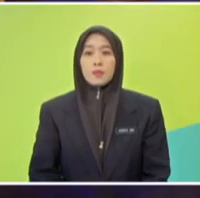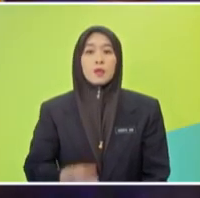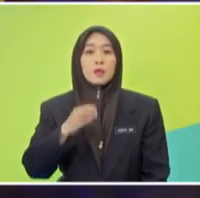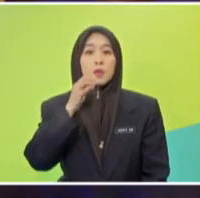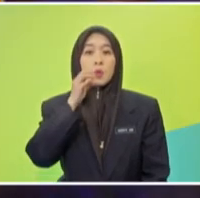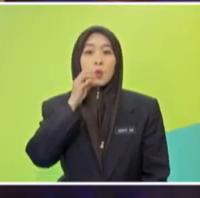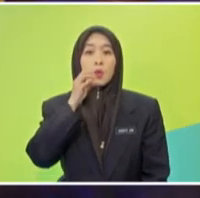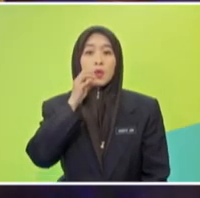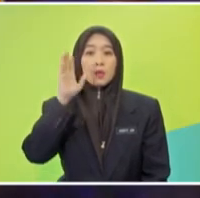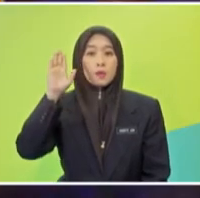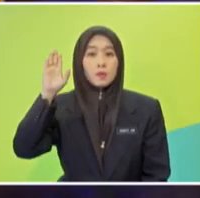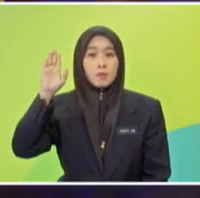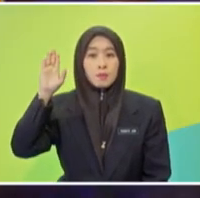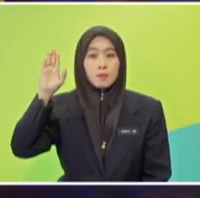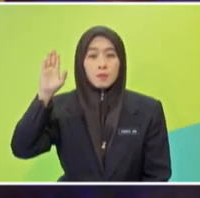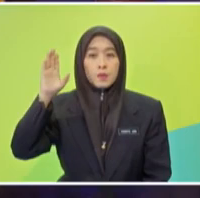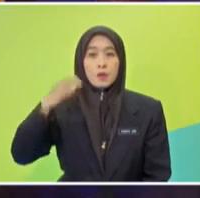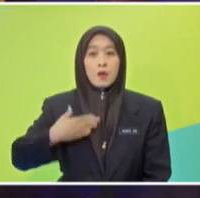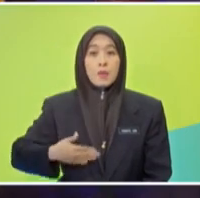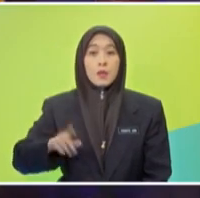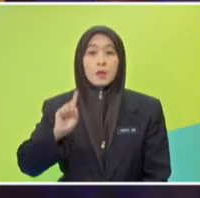yang katanya tadi